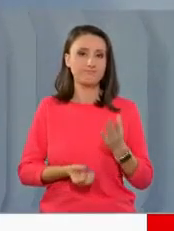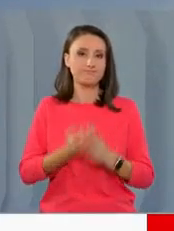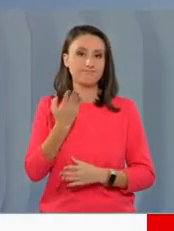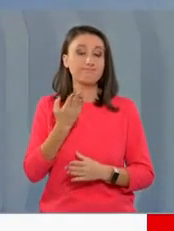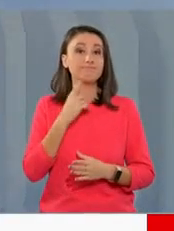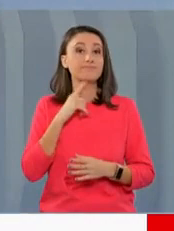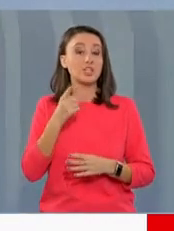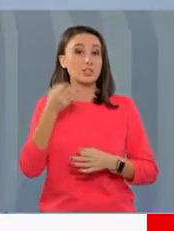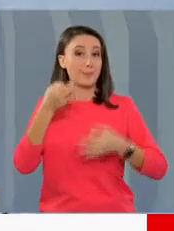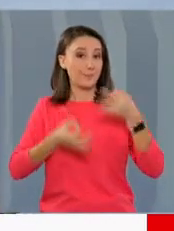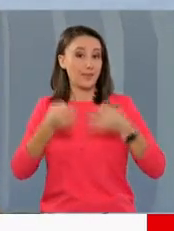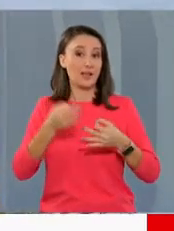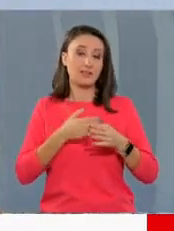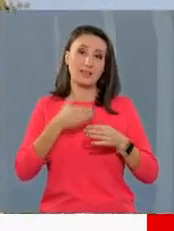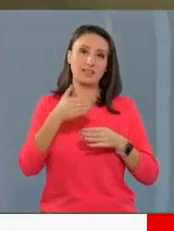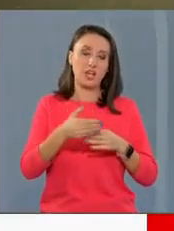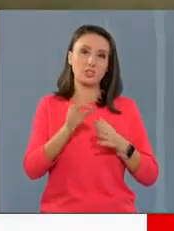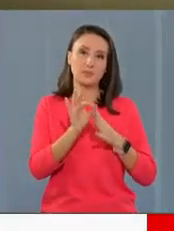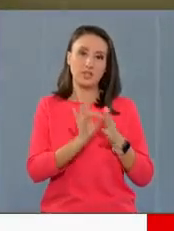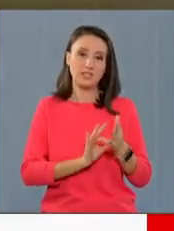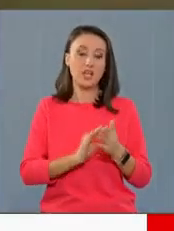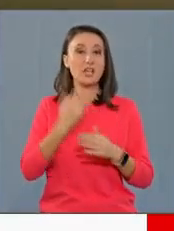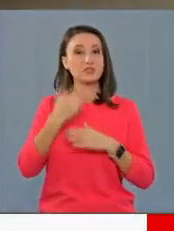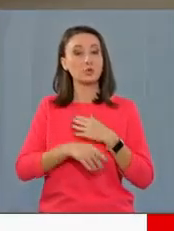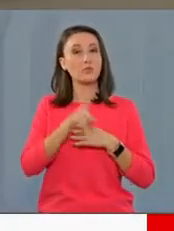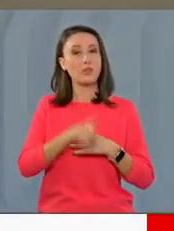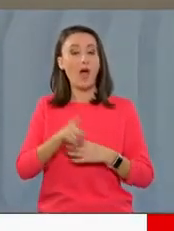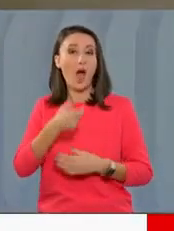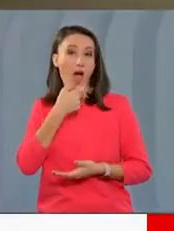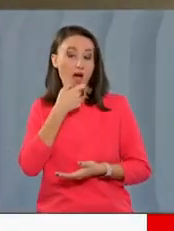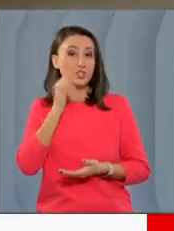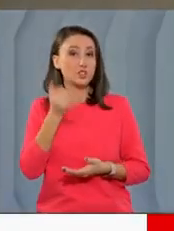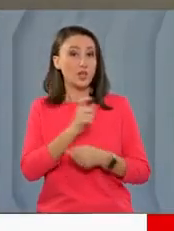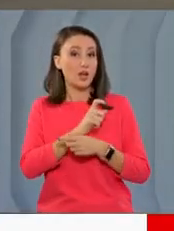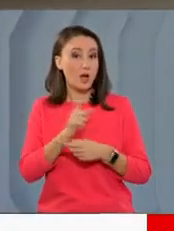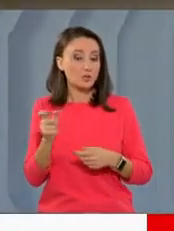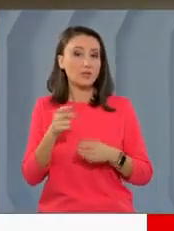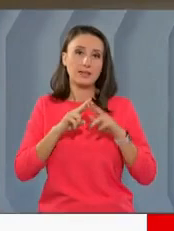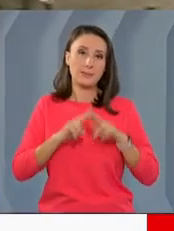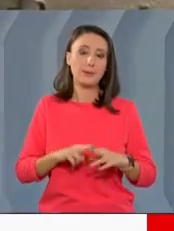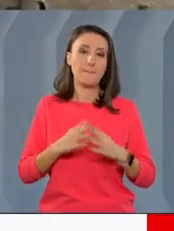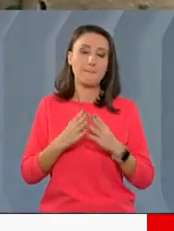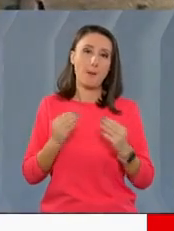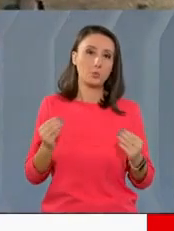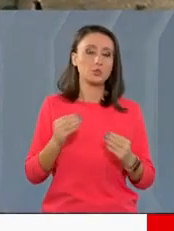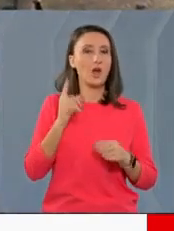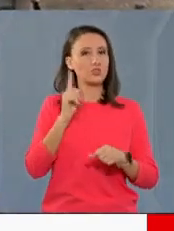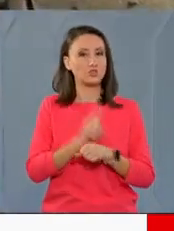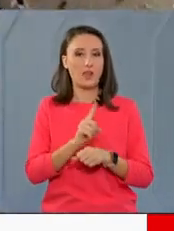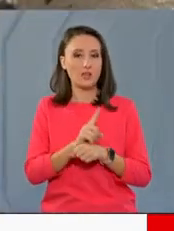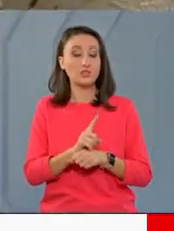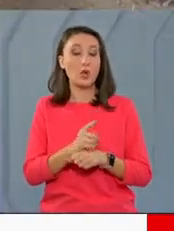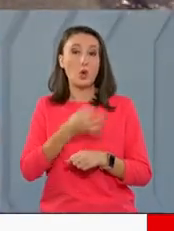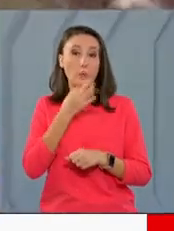Titi Aur acest bilanț îl trecem În revistă la sfârșitul fiecărui an și cauzele rămân mai mult sau mai puțin aceleași